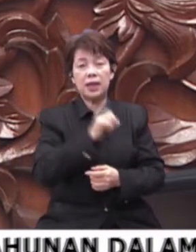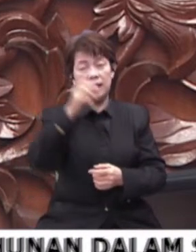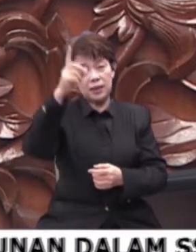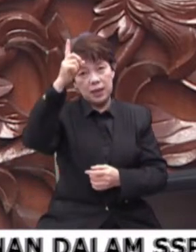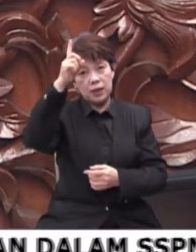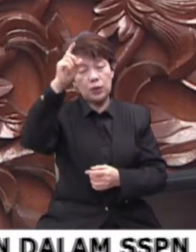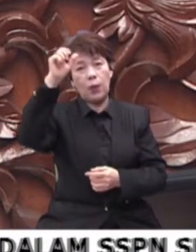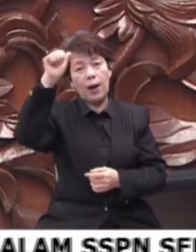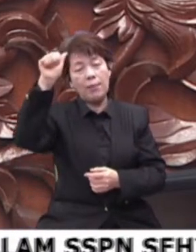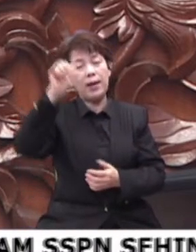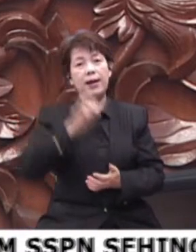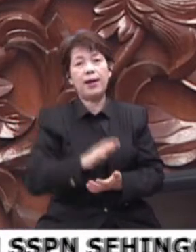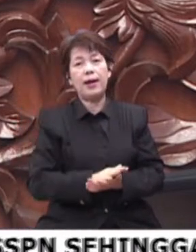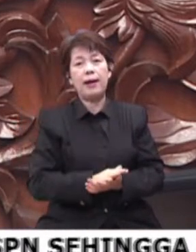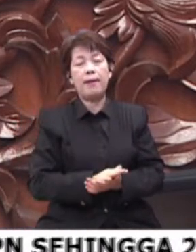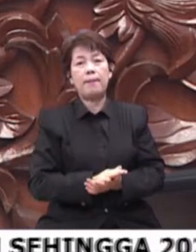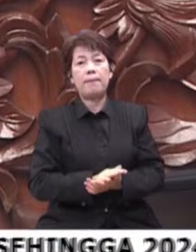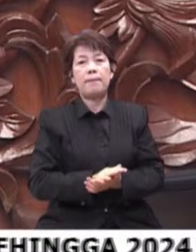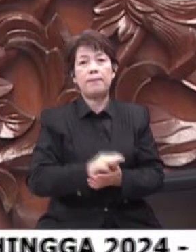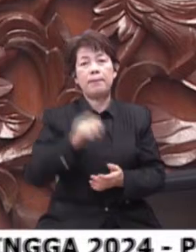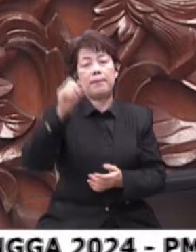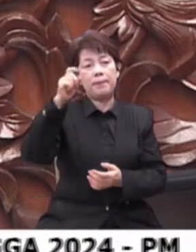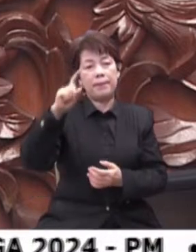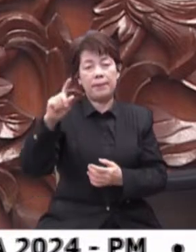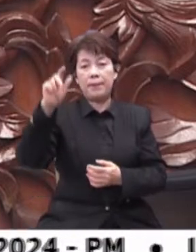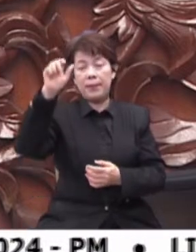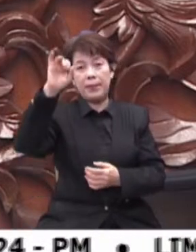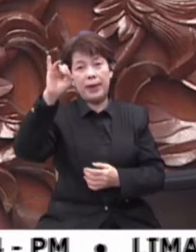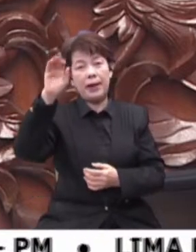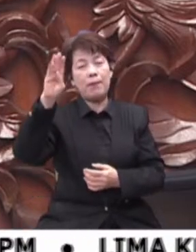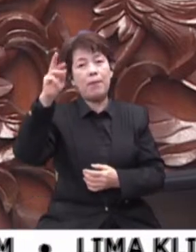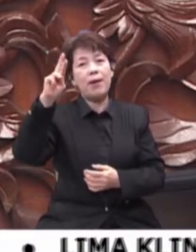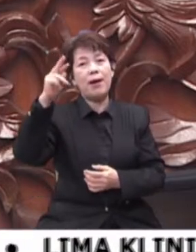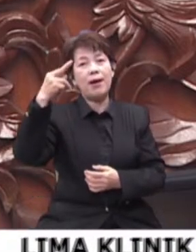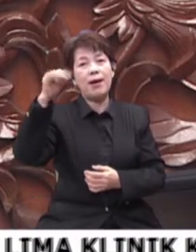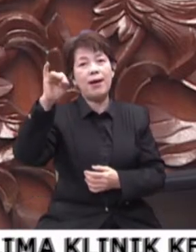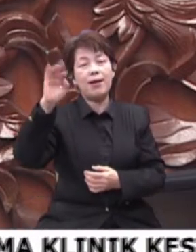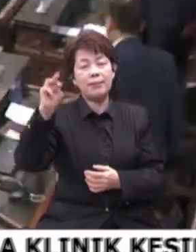Ahmad bin Datuk Sri Aji Ibrahim